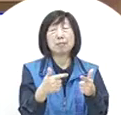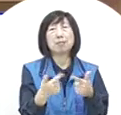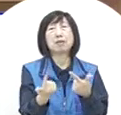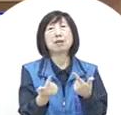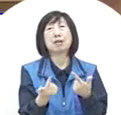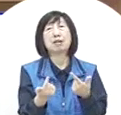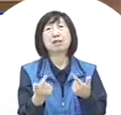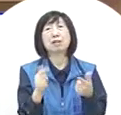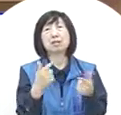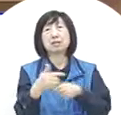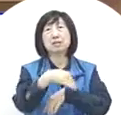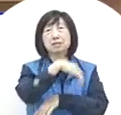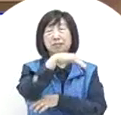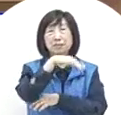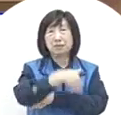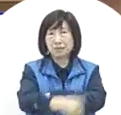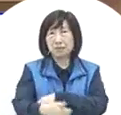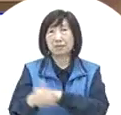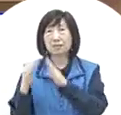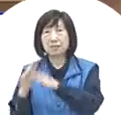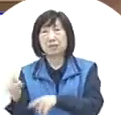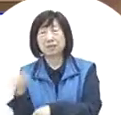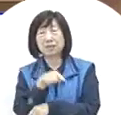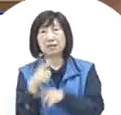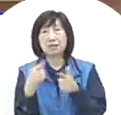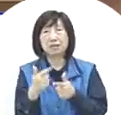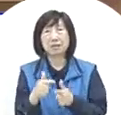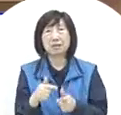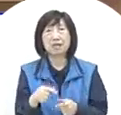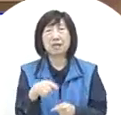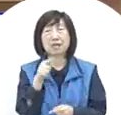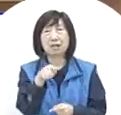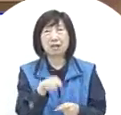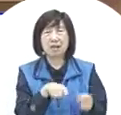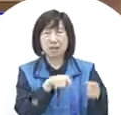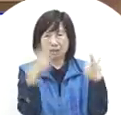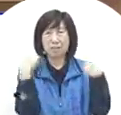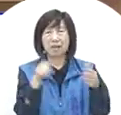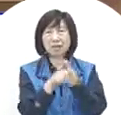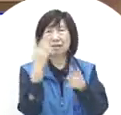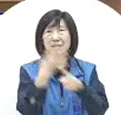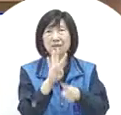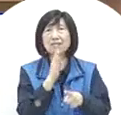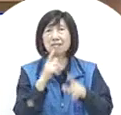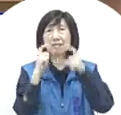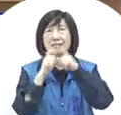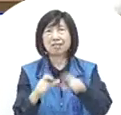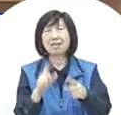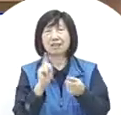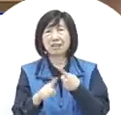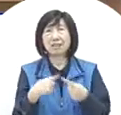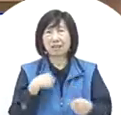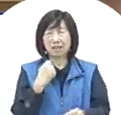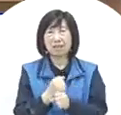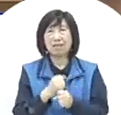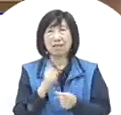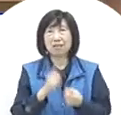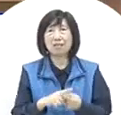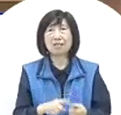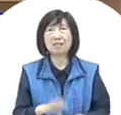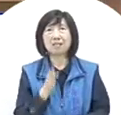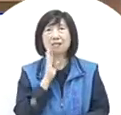长，你是教育的专业、 啊，真的是这样 啊？ 你怎么回答这么外行的话？ 我做的是事实啊。 来，我们来看下一